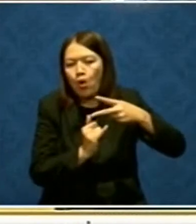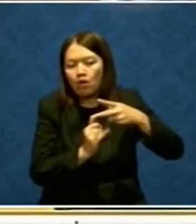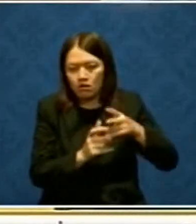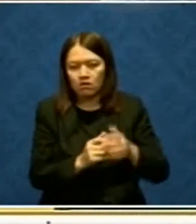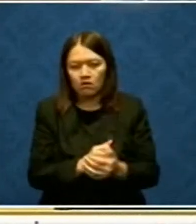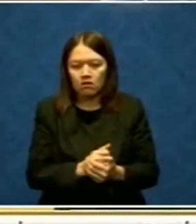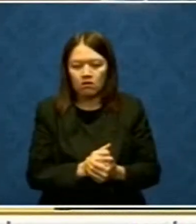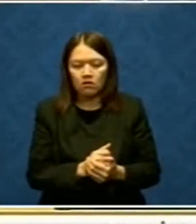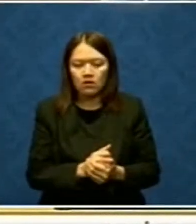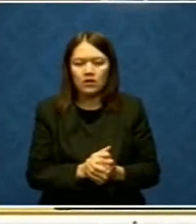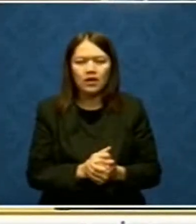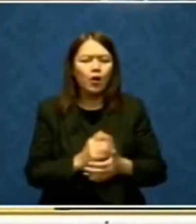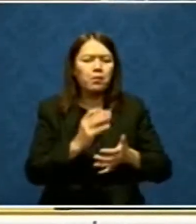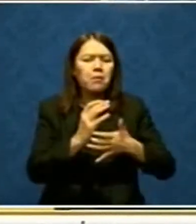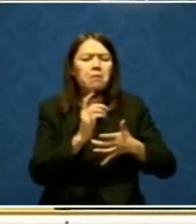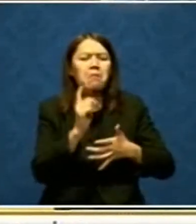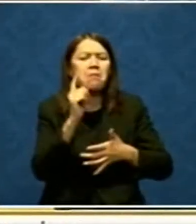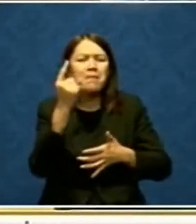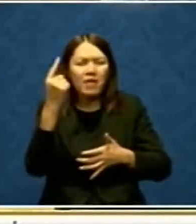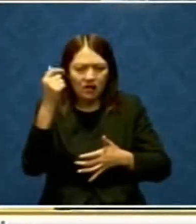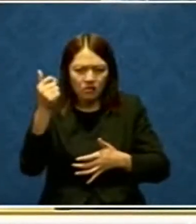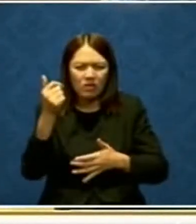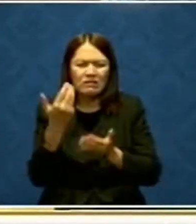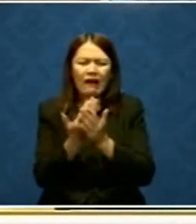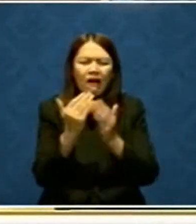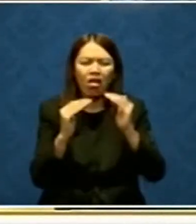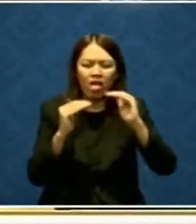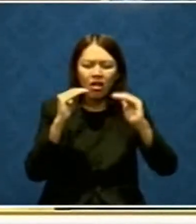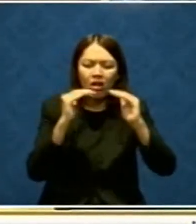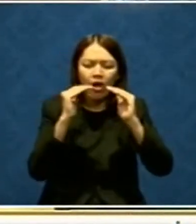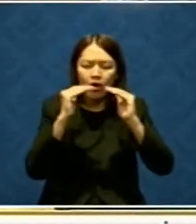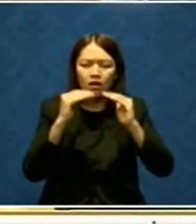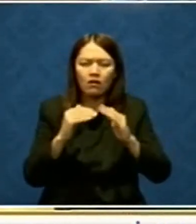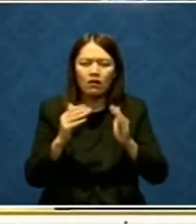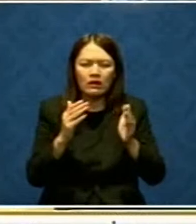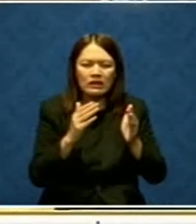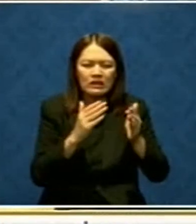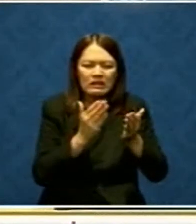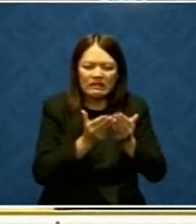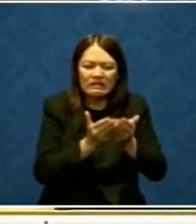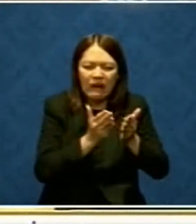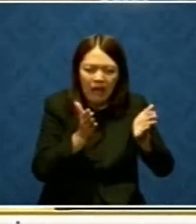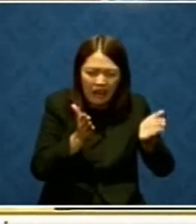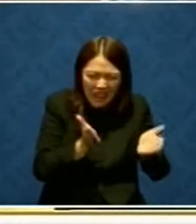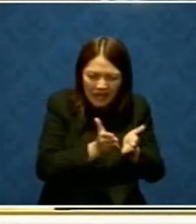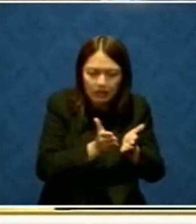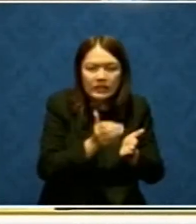ลยีทันสมัยเข้ามาไม่ใช่เหรอครับในเมื่อราคามันไม่แตกต่างกันเนี่ยในเมื่อเรือมันเล็กลงมันก็กระทัดรัดขึ้น